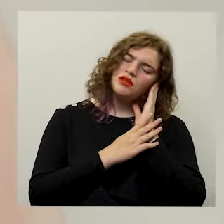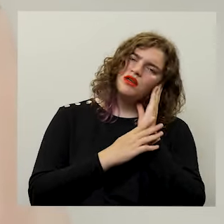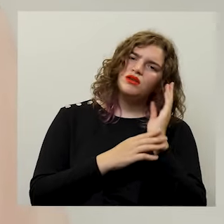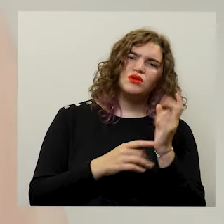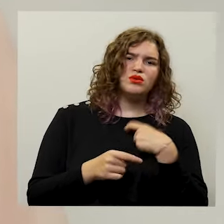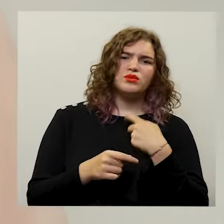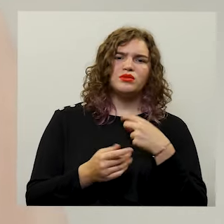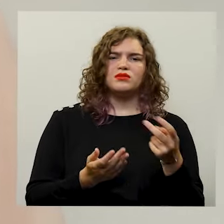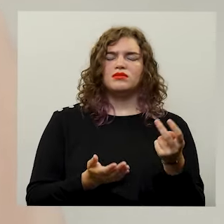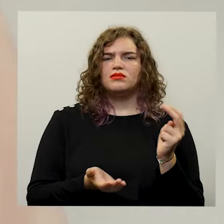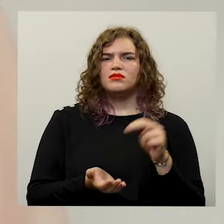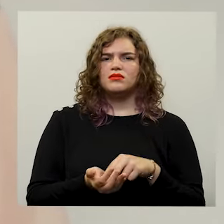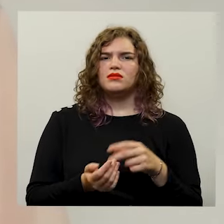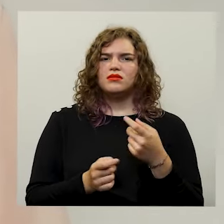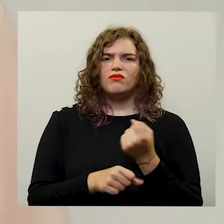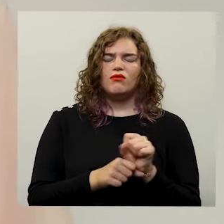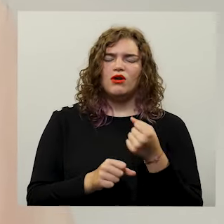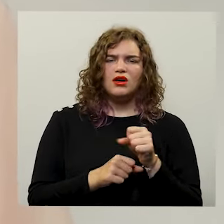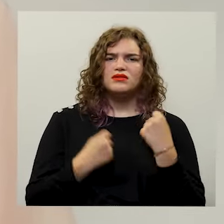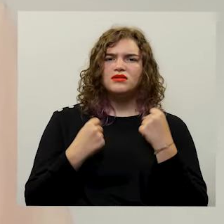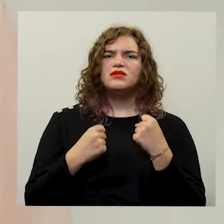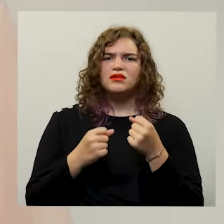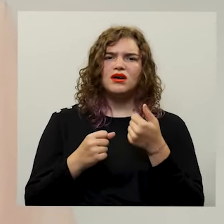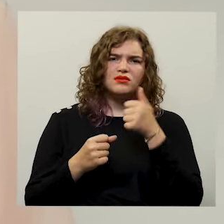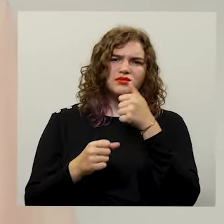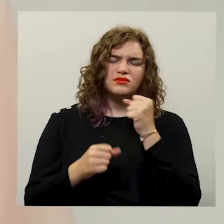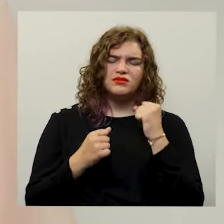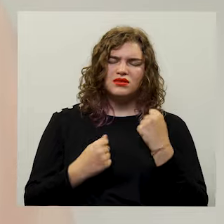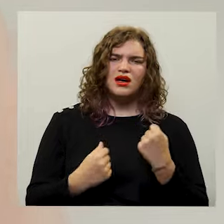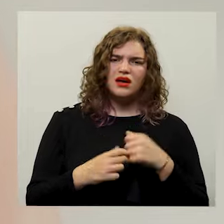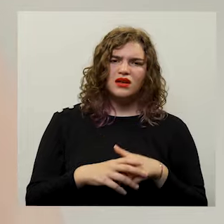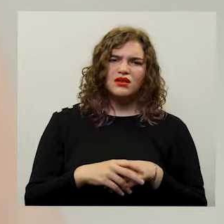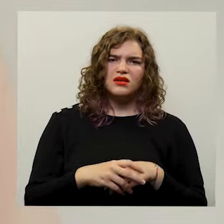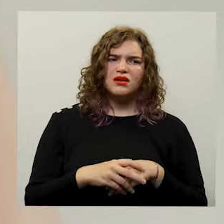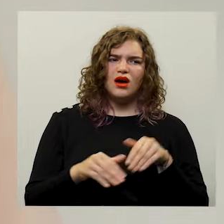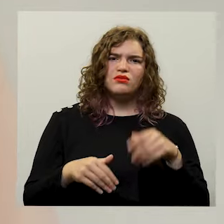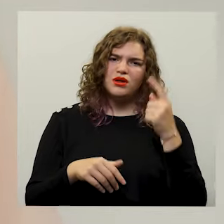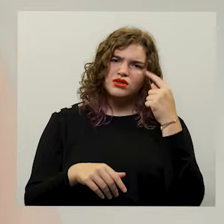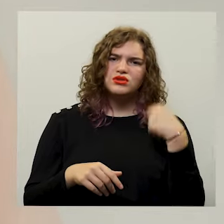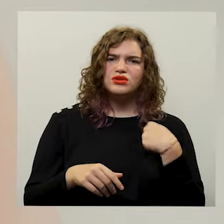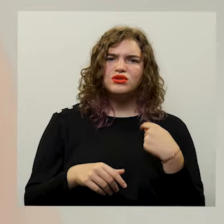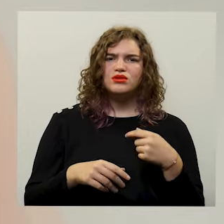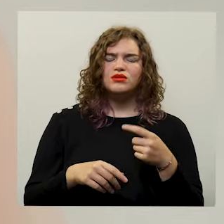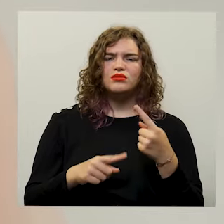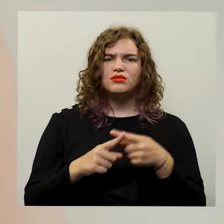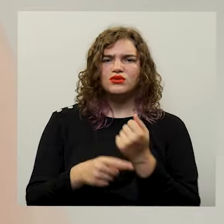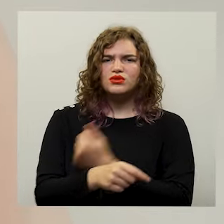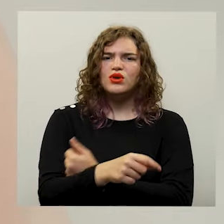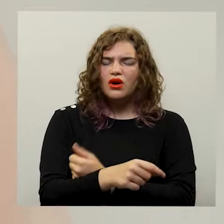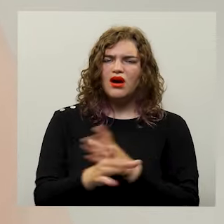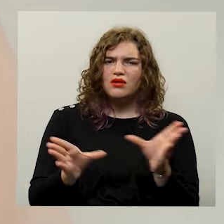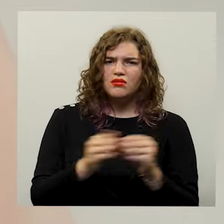putea ține pe picioare. Era băut. Acum știu, uitându-mă în urmă, că era și drogat. Nu știu cum m-au condus